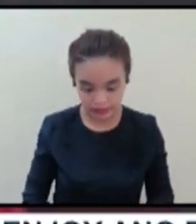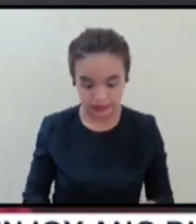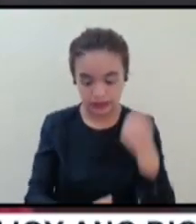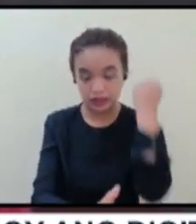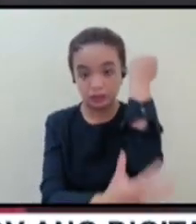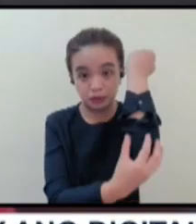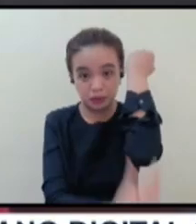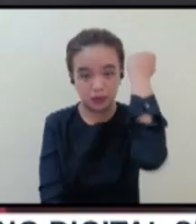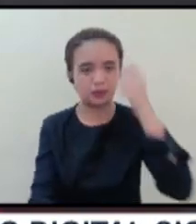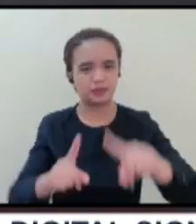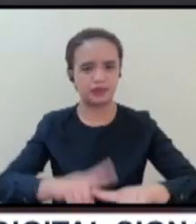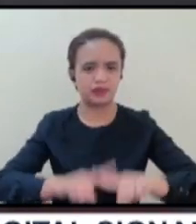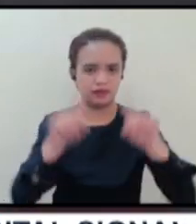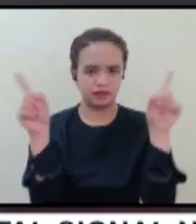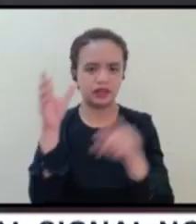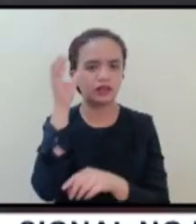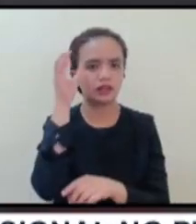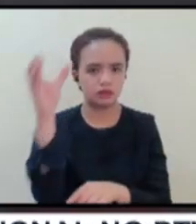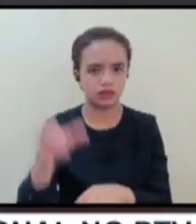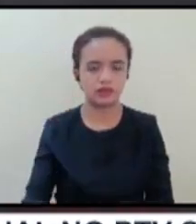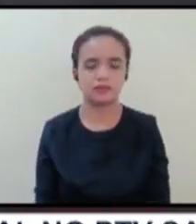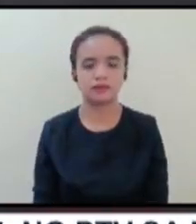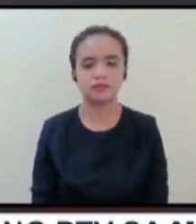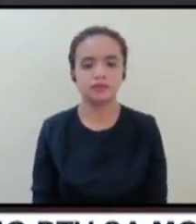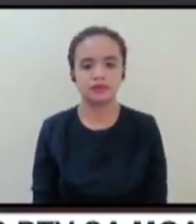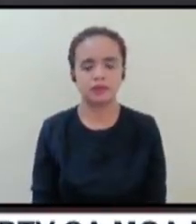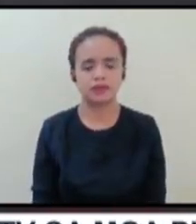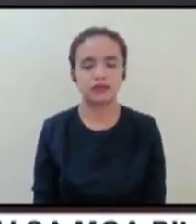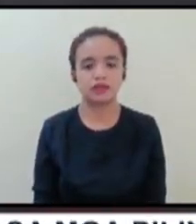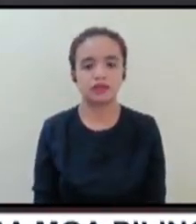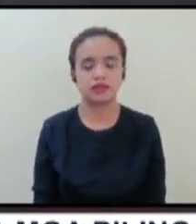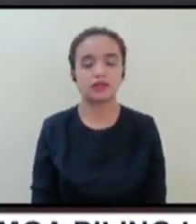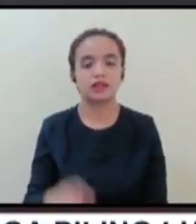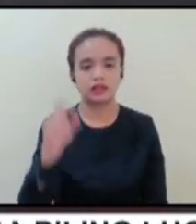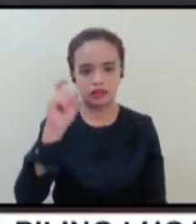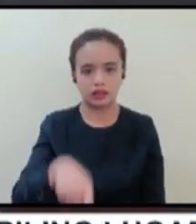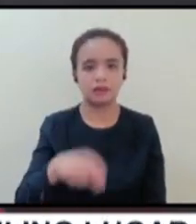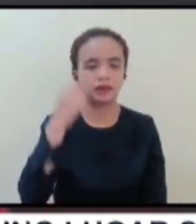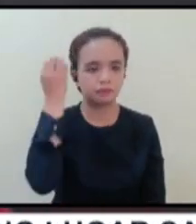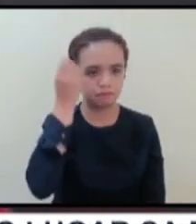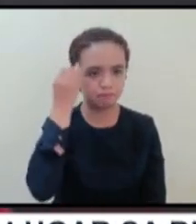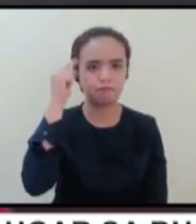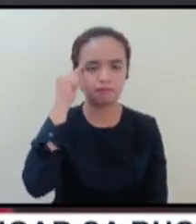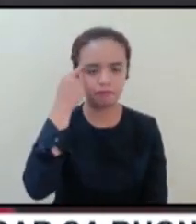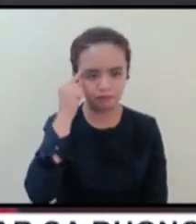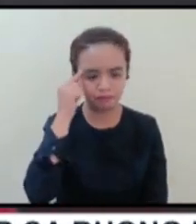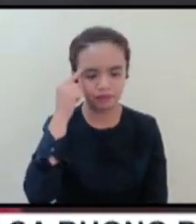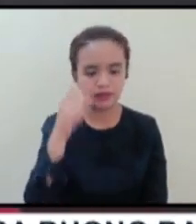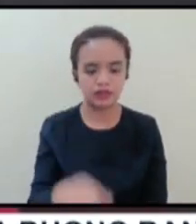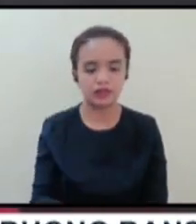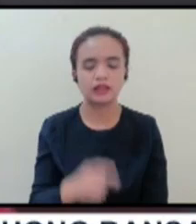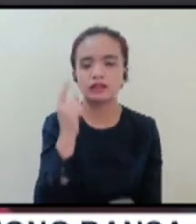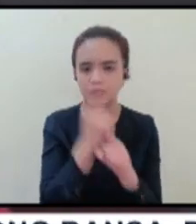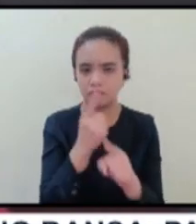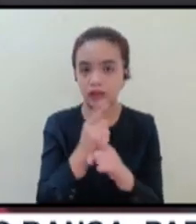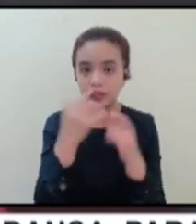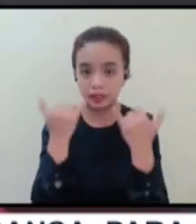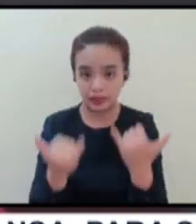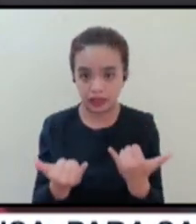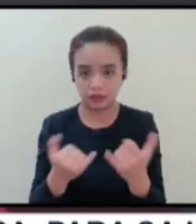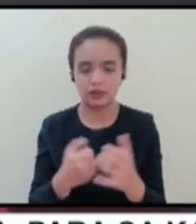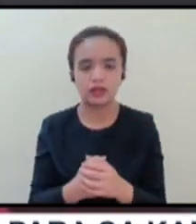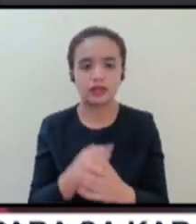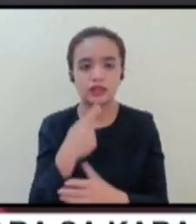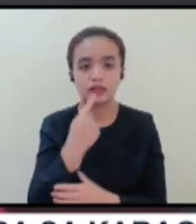poor, magkaibang konsepto yan. So dapat pag-isipan natin yan. Dapat tama naman ngayon, inadmit naman